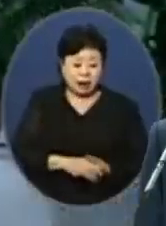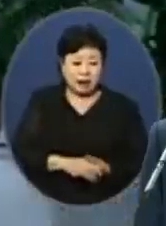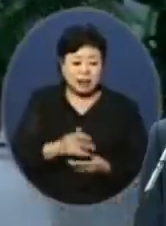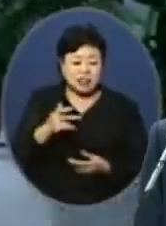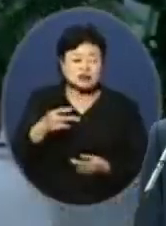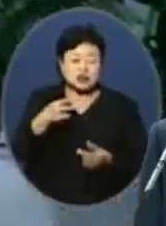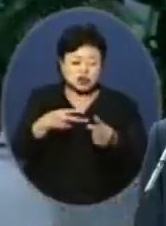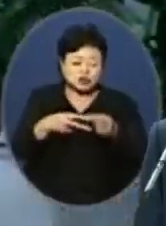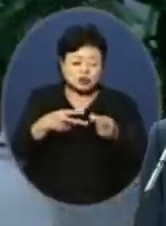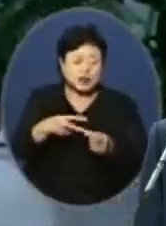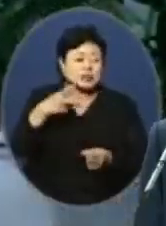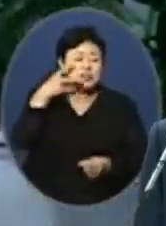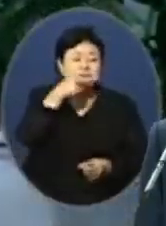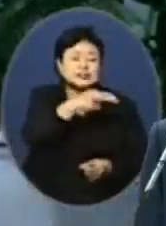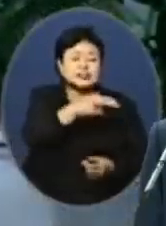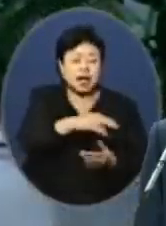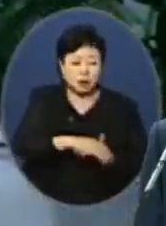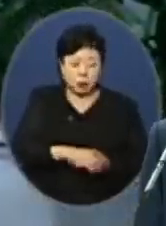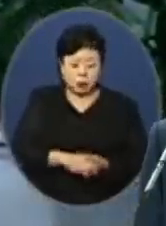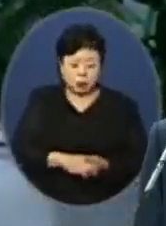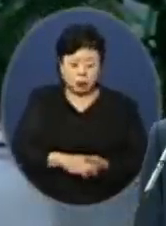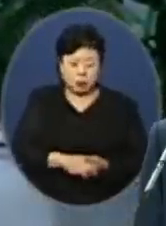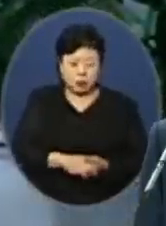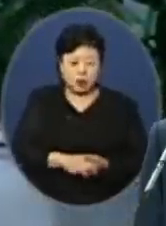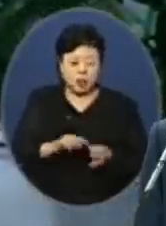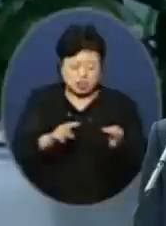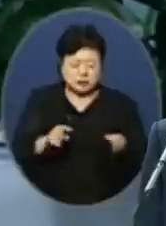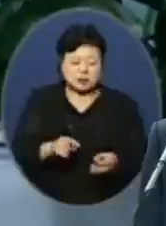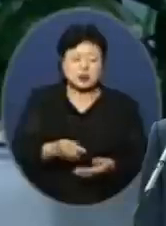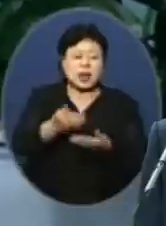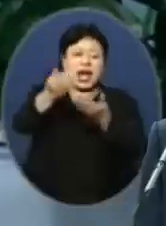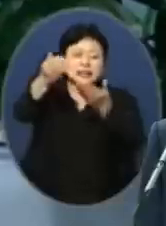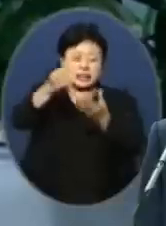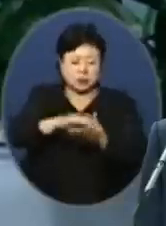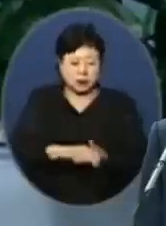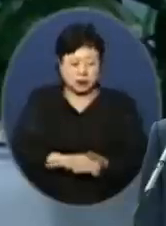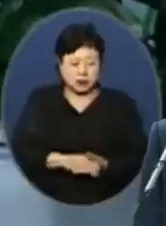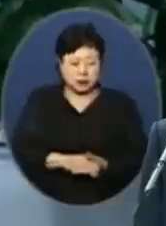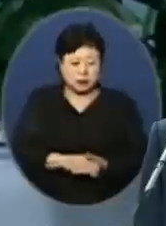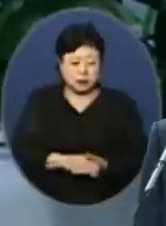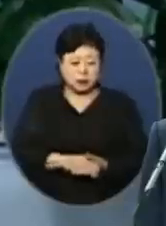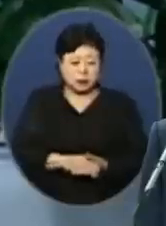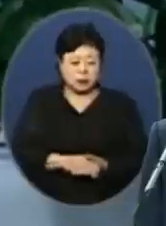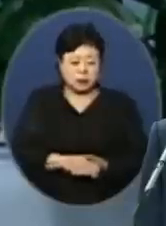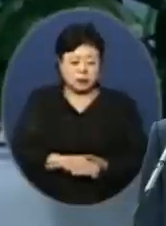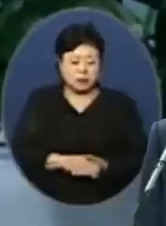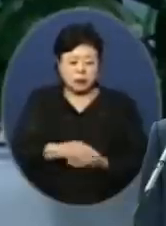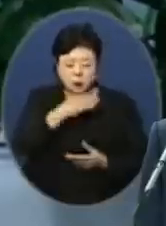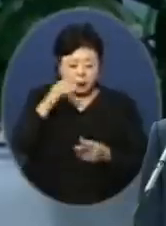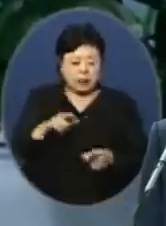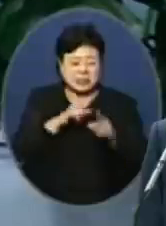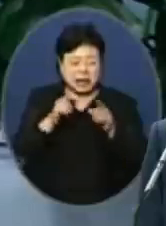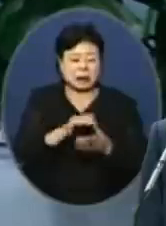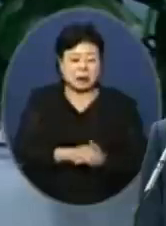일주일에 이틀에 한 번씩 금식하고 십일조는 다 내고 방종하지 않고 올바르게